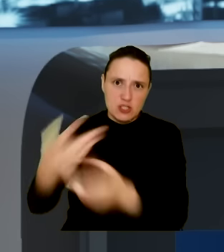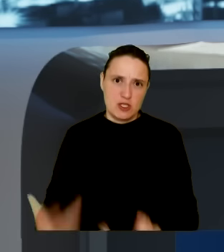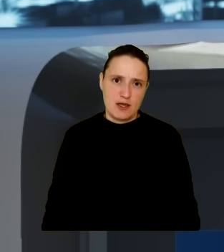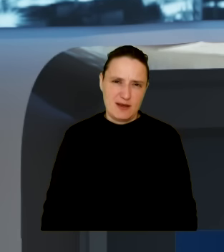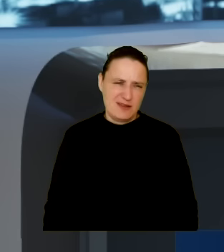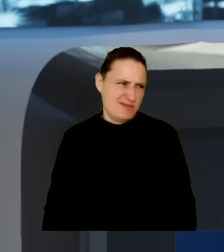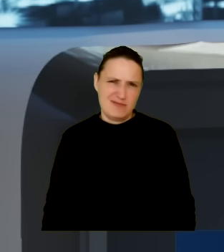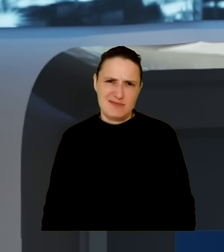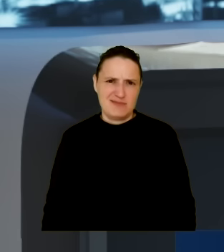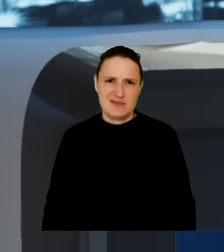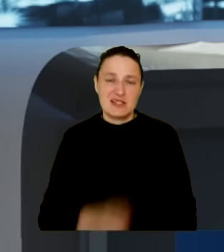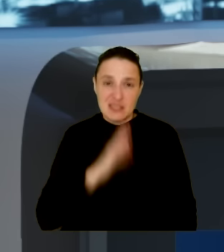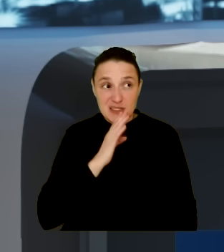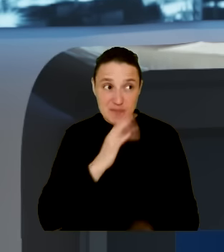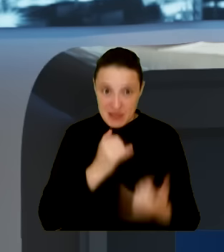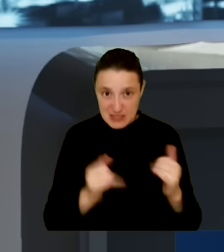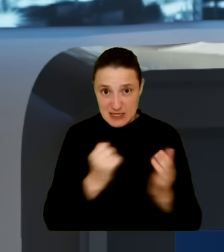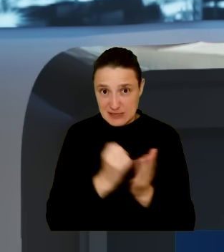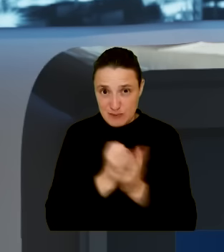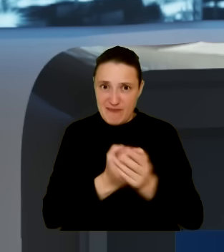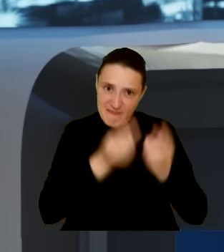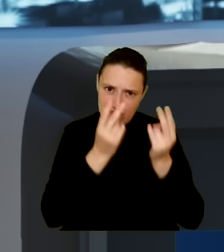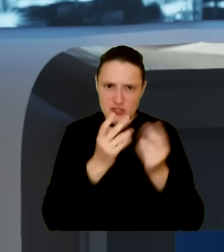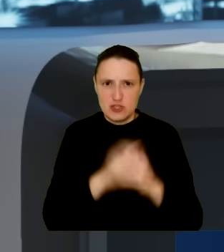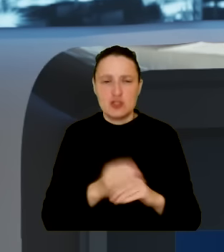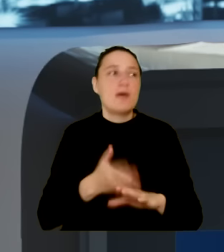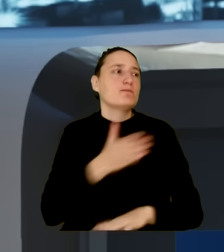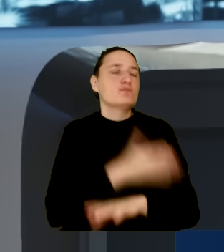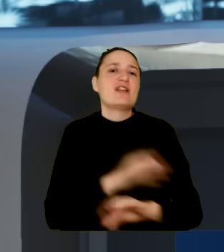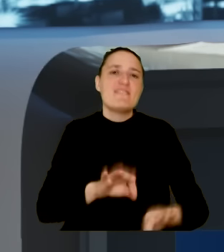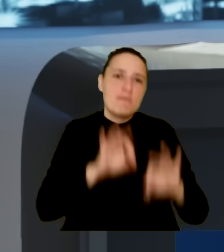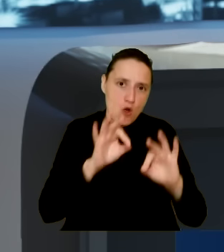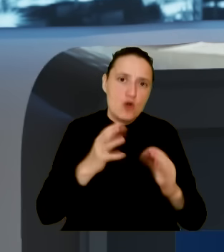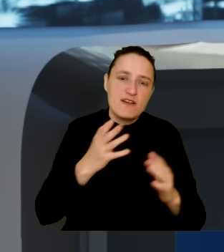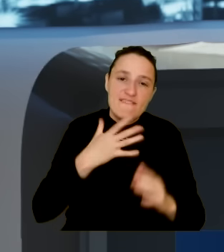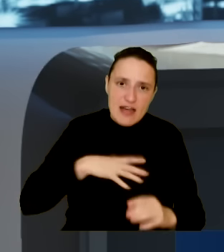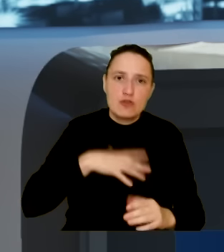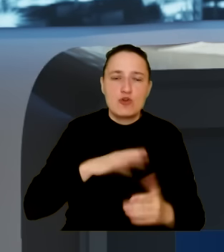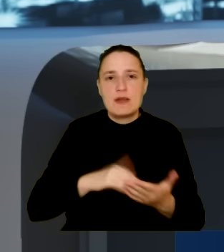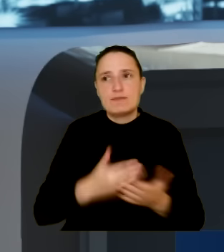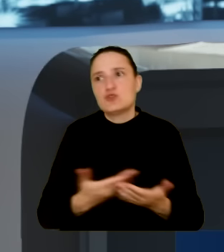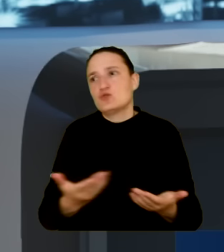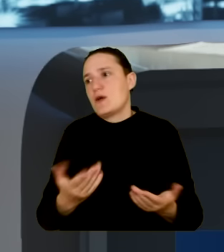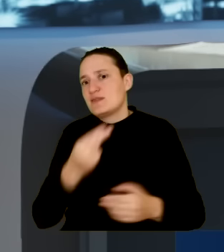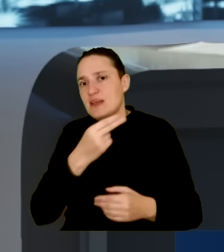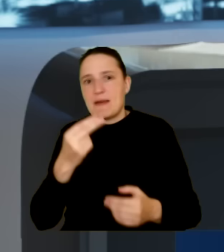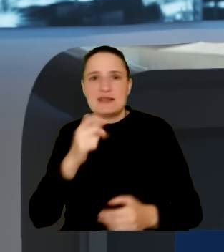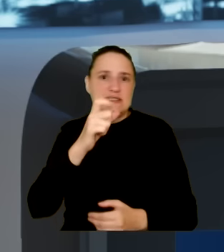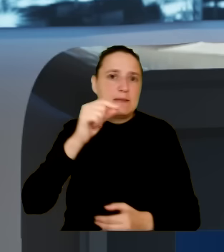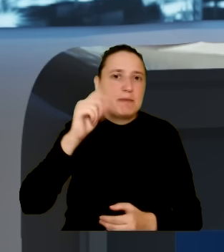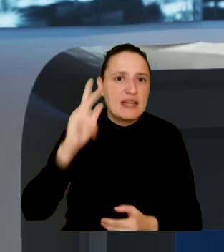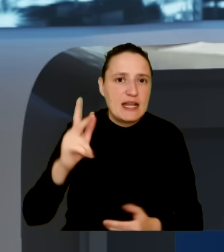nawet istotniejsze moim zdaniem, bo przed wyborami na przykład warto byłoby podkreślać, że no, i CPK jest